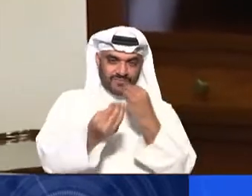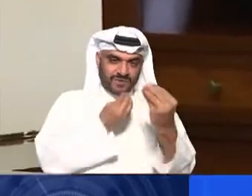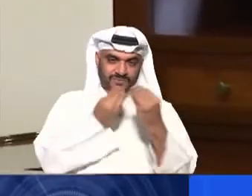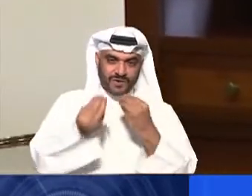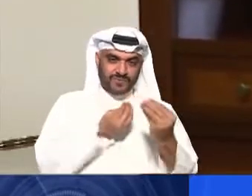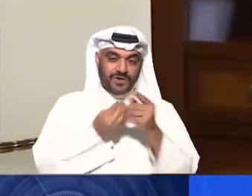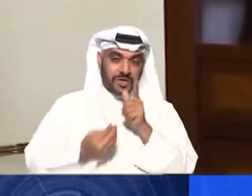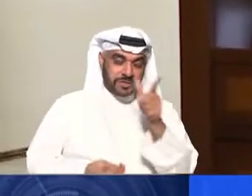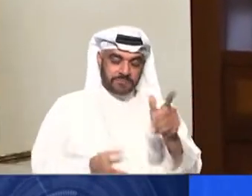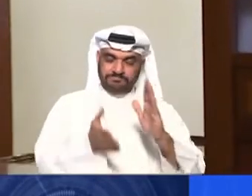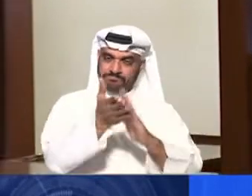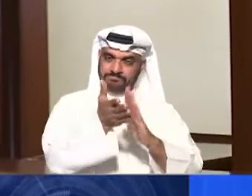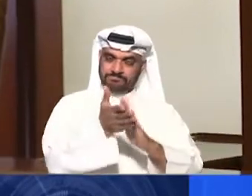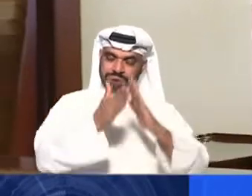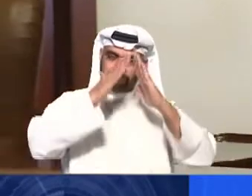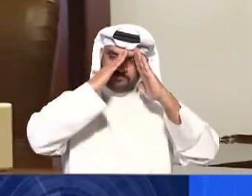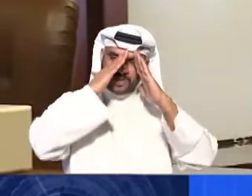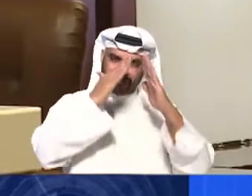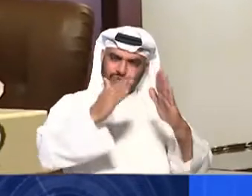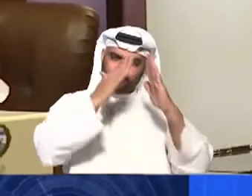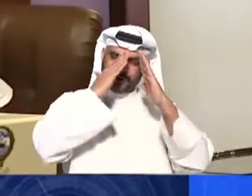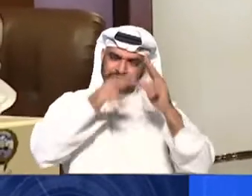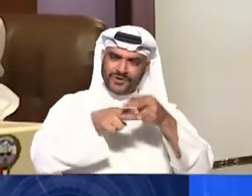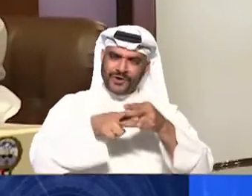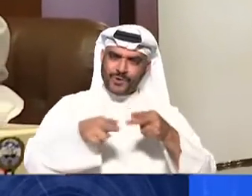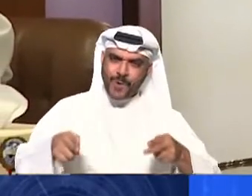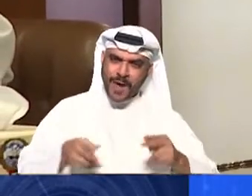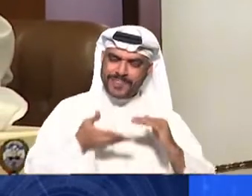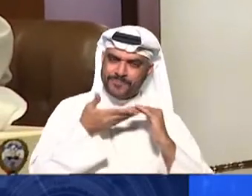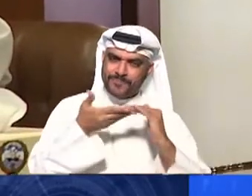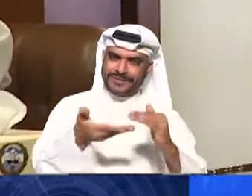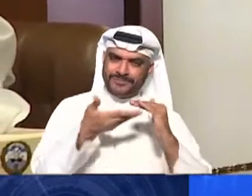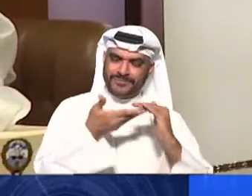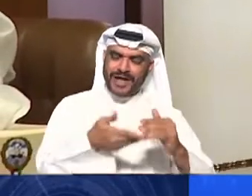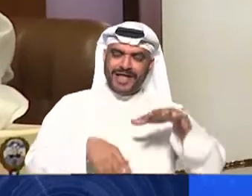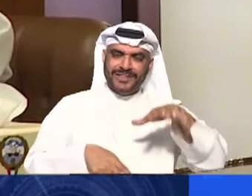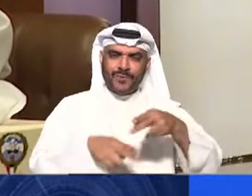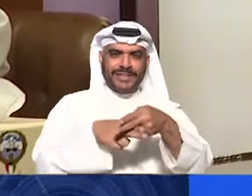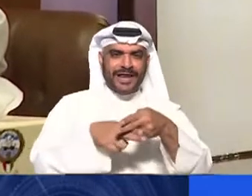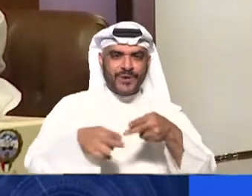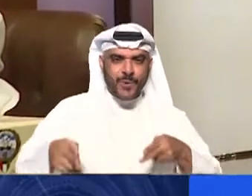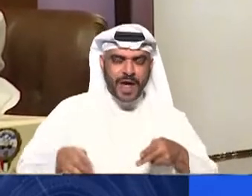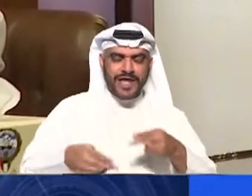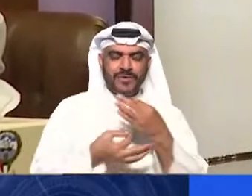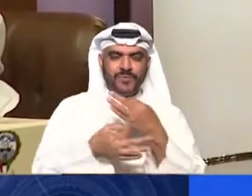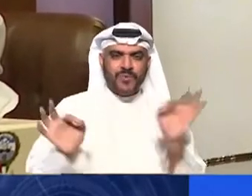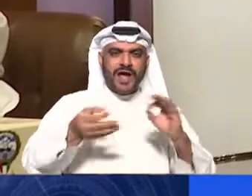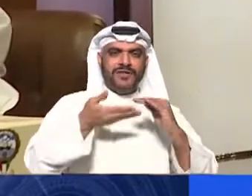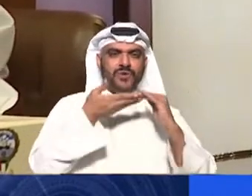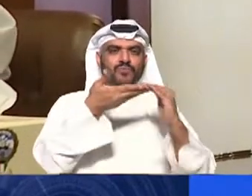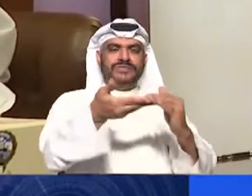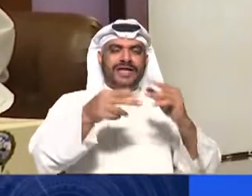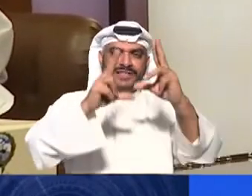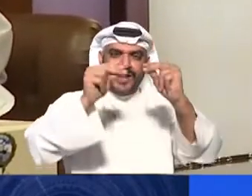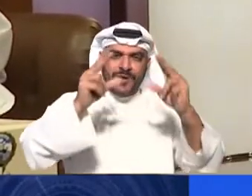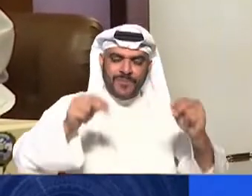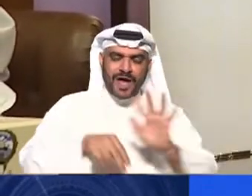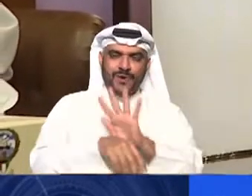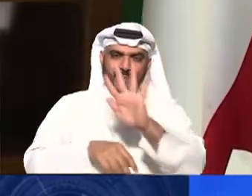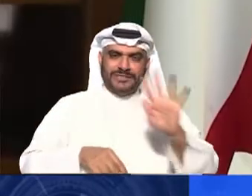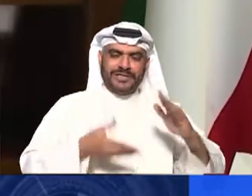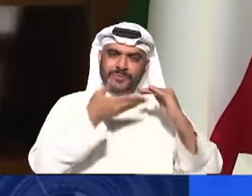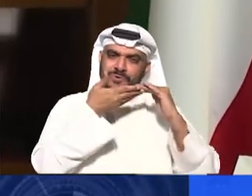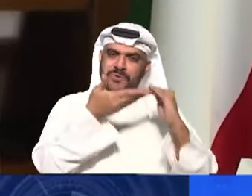بالغ تقديره وامتنانه للدور الإنساني الذي تقوم به دولة الكويت نحو مساندة لبنان وشعبه في